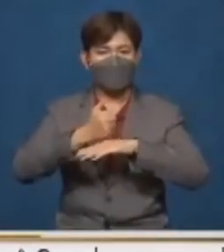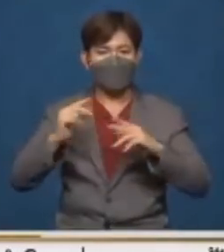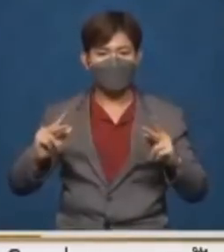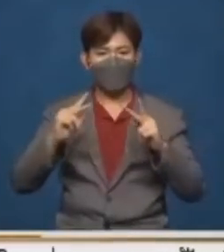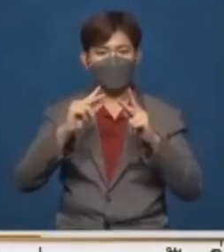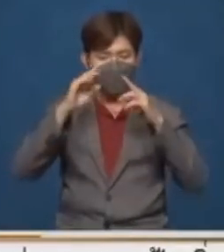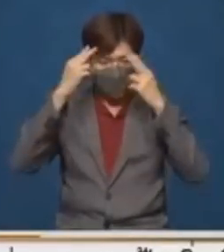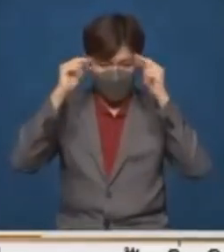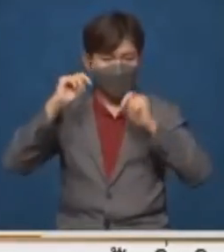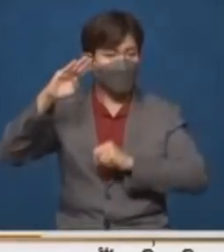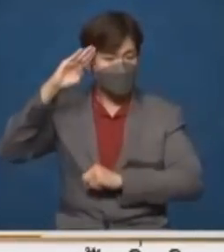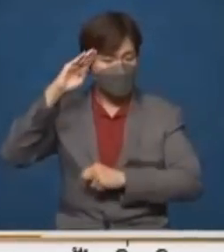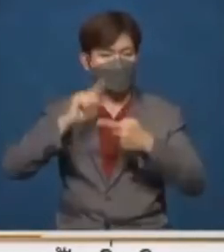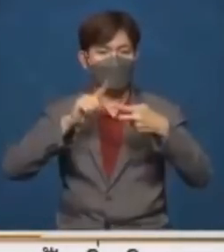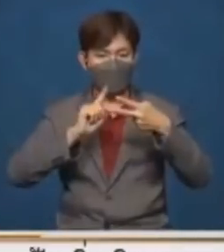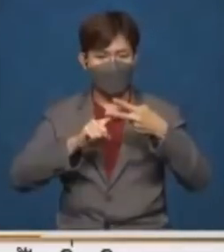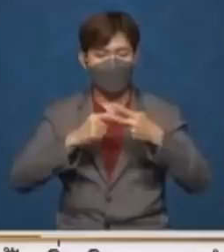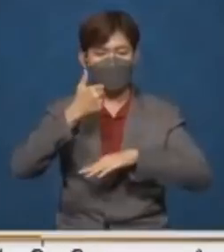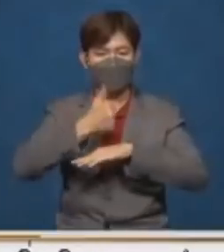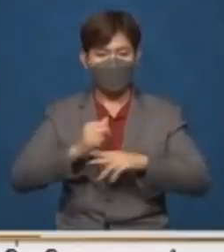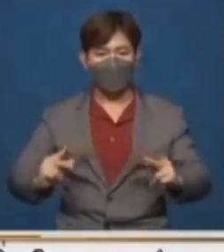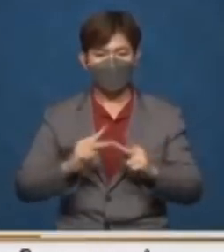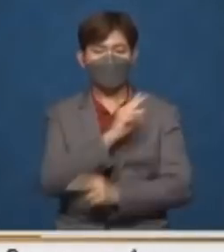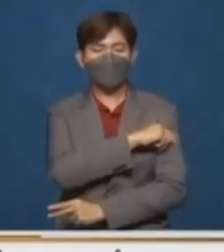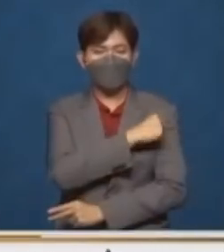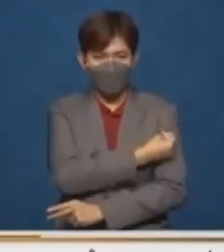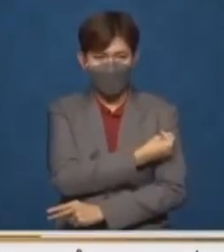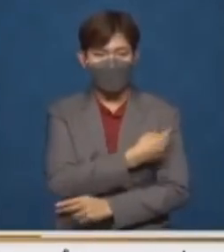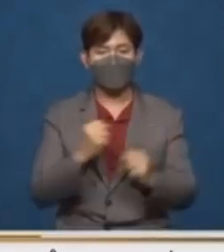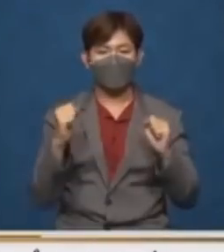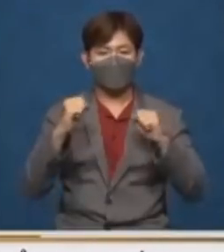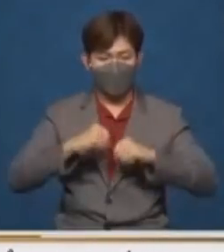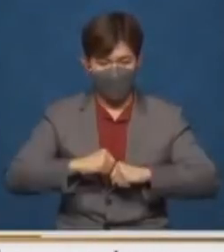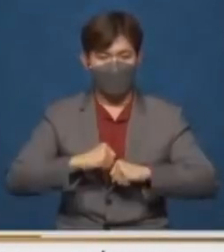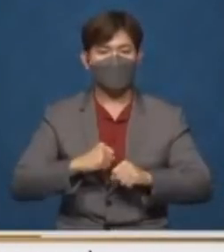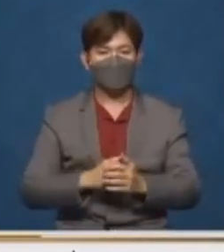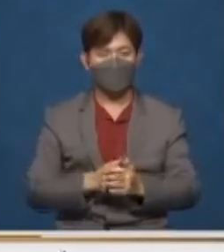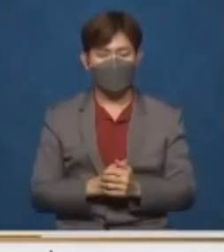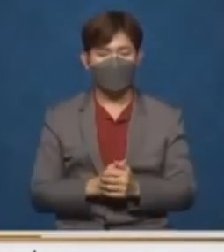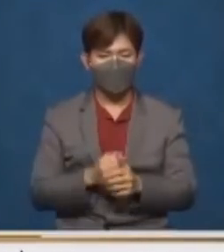รรมพระ segundo ลalin มีนาโครม 2164ได้รับการปฤบัอย่แ้จรง